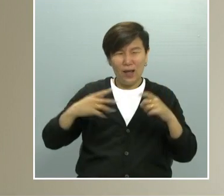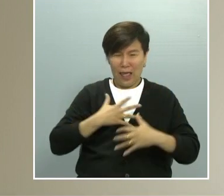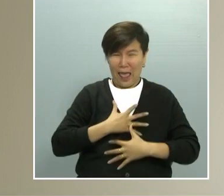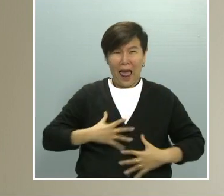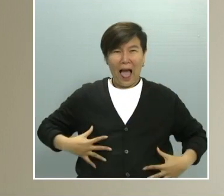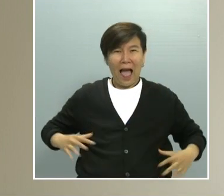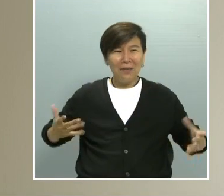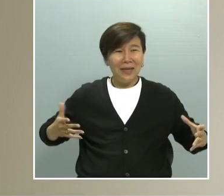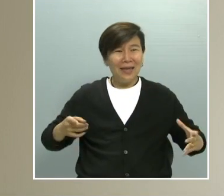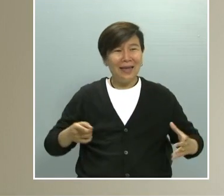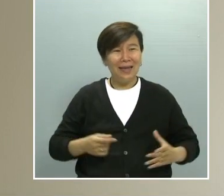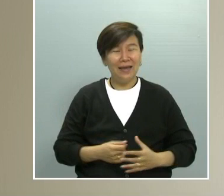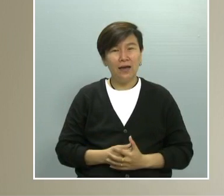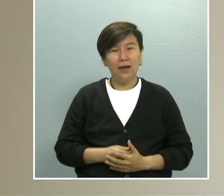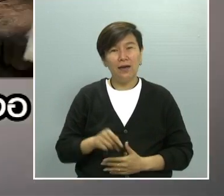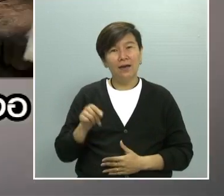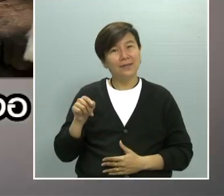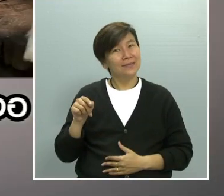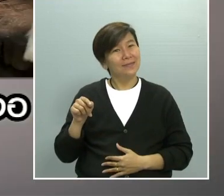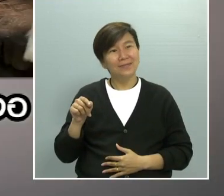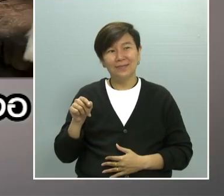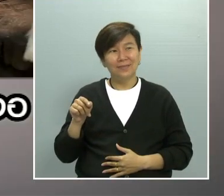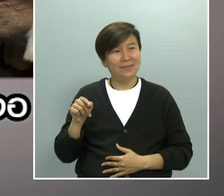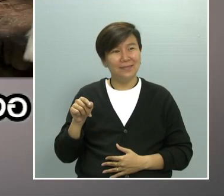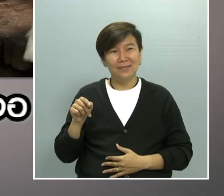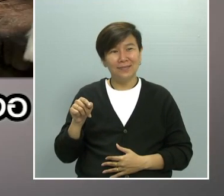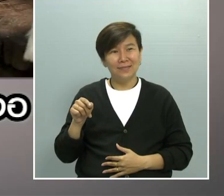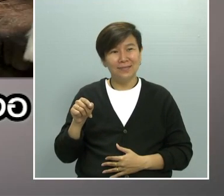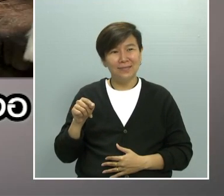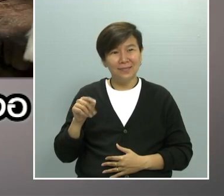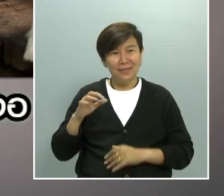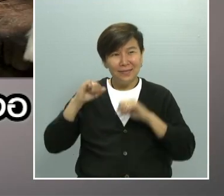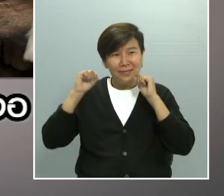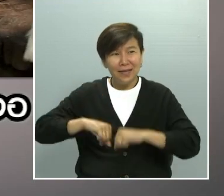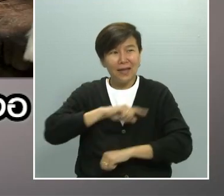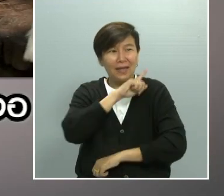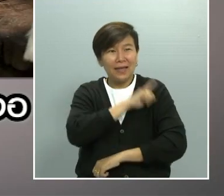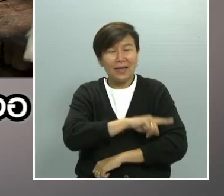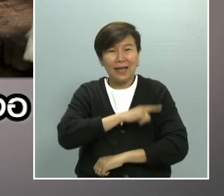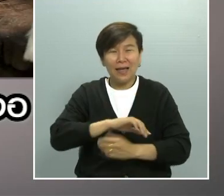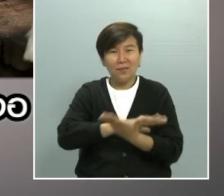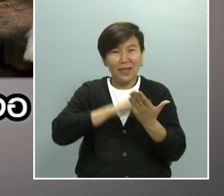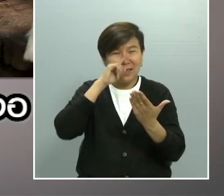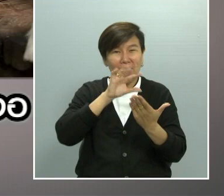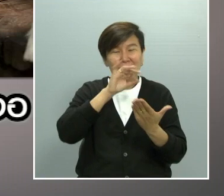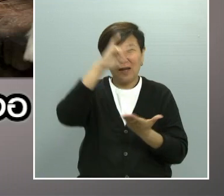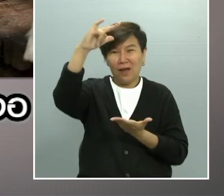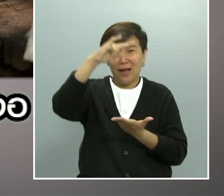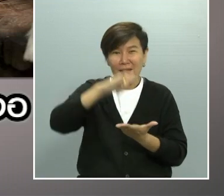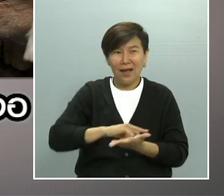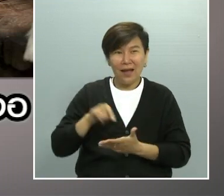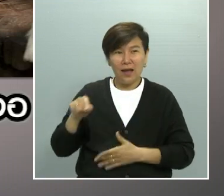เธอบอกเลยฉันตัดสินใจไปดูเสือและถ่ายรูปกับเสือโคร่งสีขาวในประเทศไทยสิ่งที่ท่านคิด